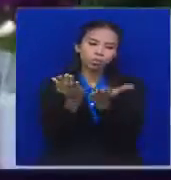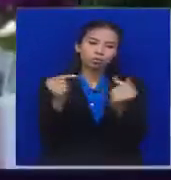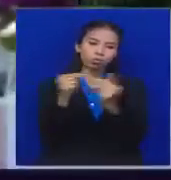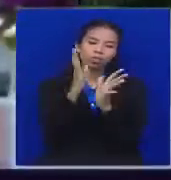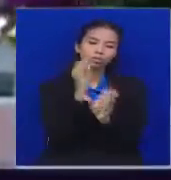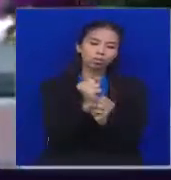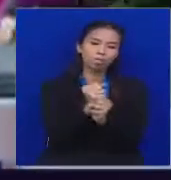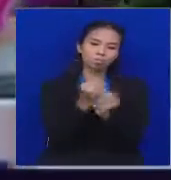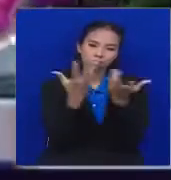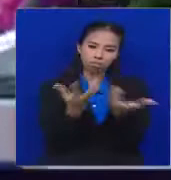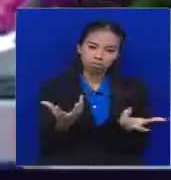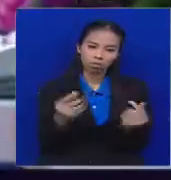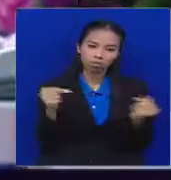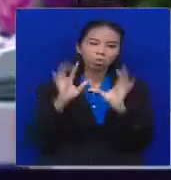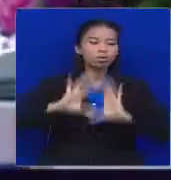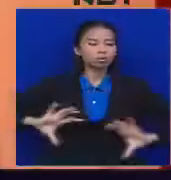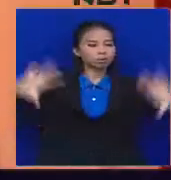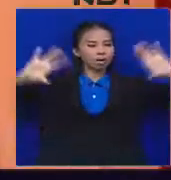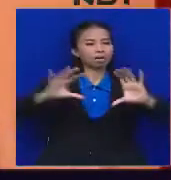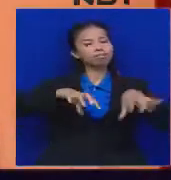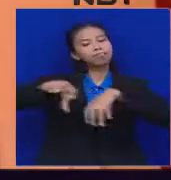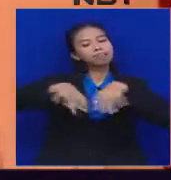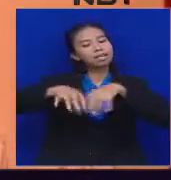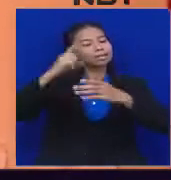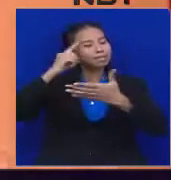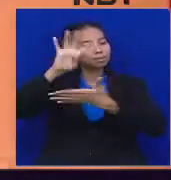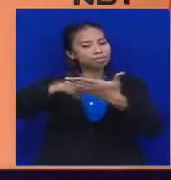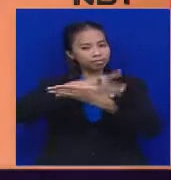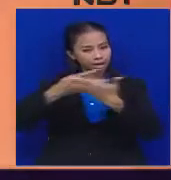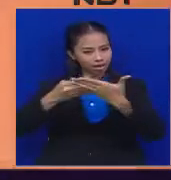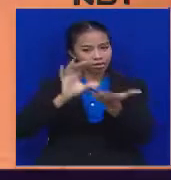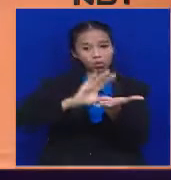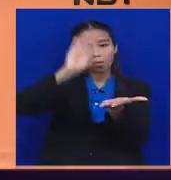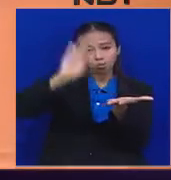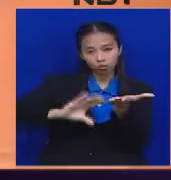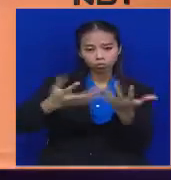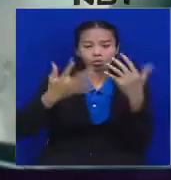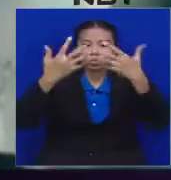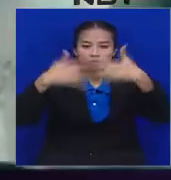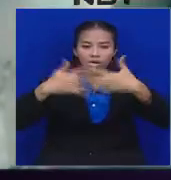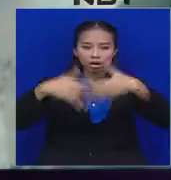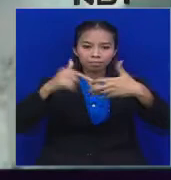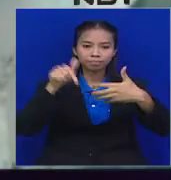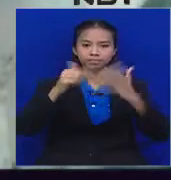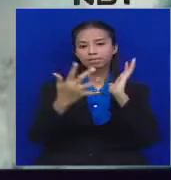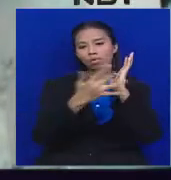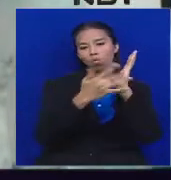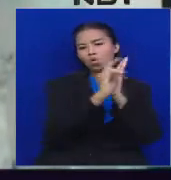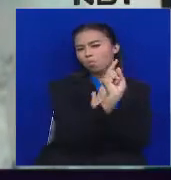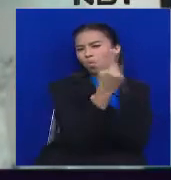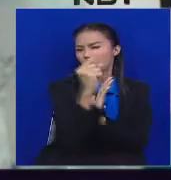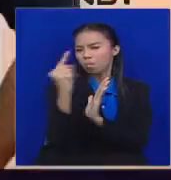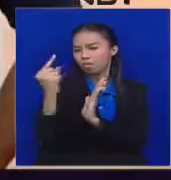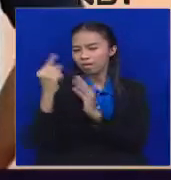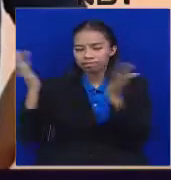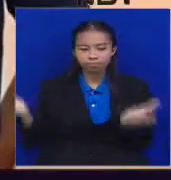ไทยขานรับกับนโยบายรัฐบาลซูเปอร์คลัสเตอร์ซึ่งเน้นลงทุนในกลุ่มอุตสาหกรรมที่มีเทคโนโลยีชั้นสูงและสนับสนุนผู้ประ